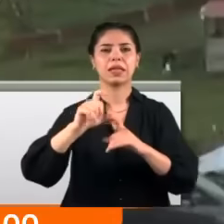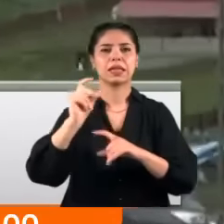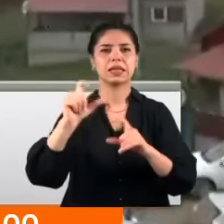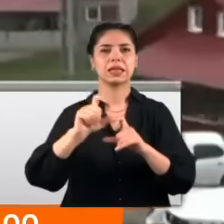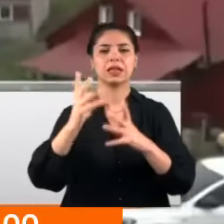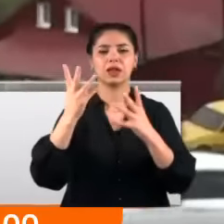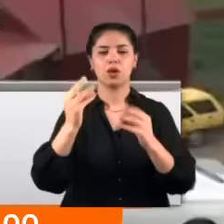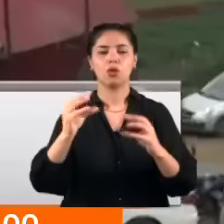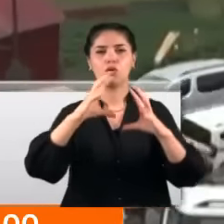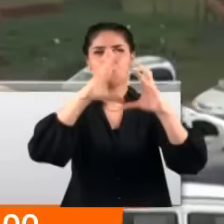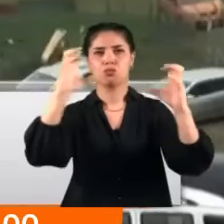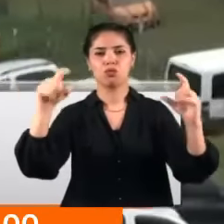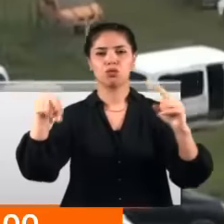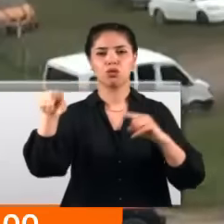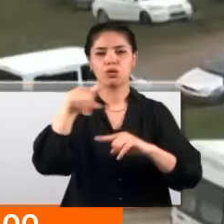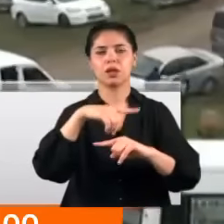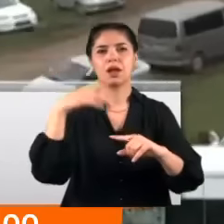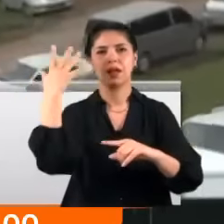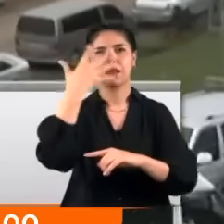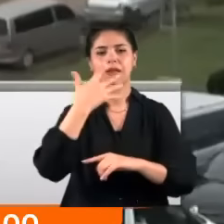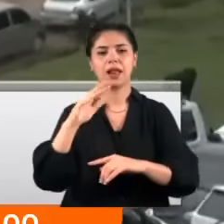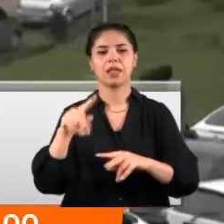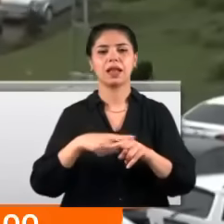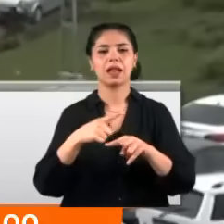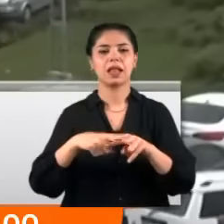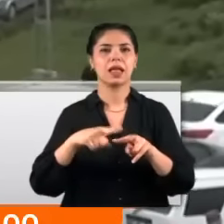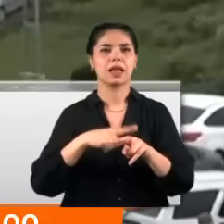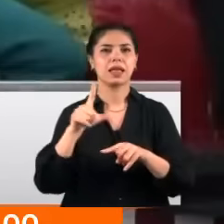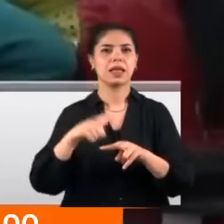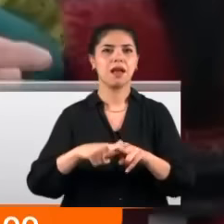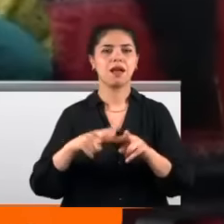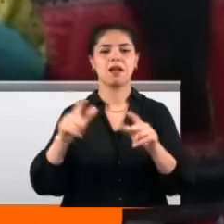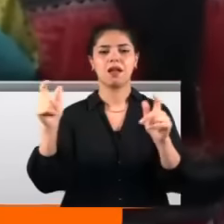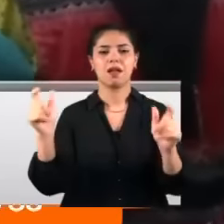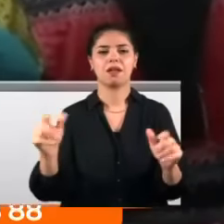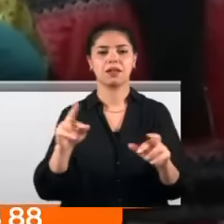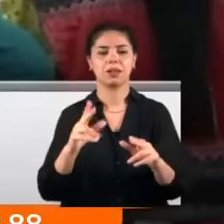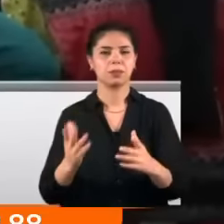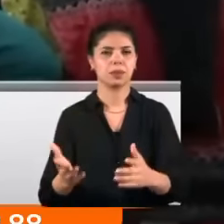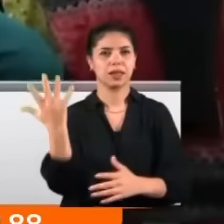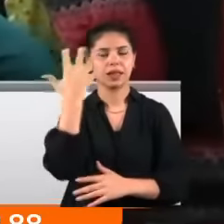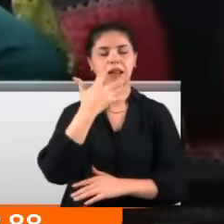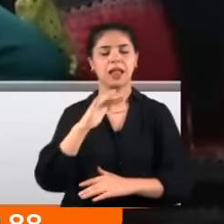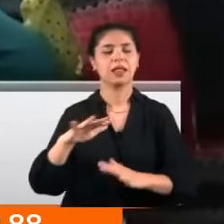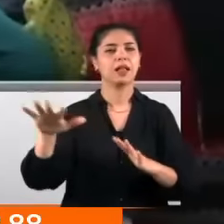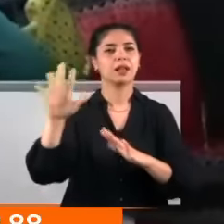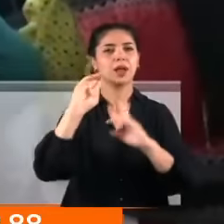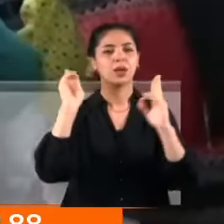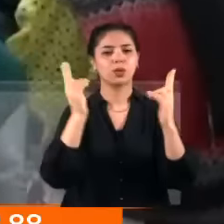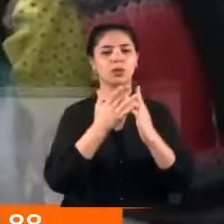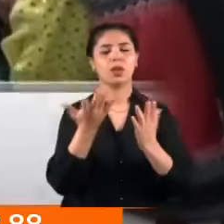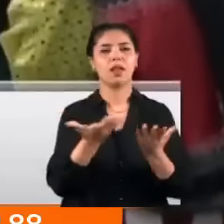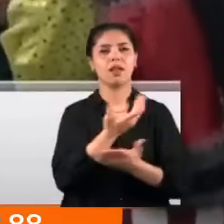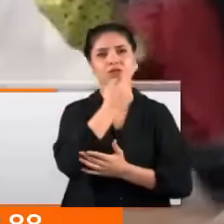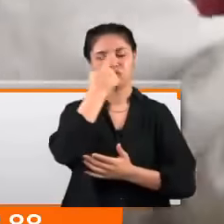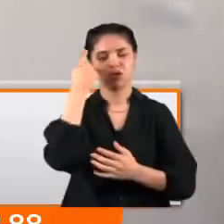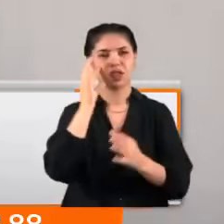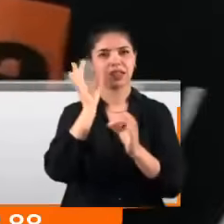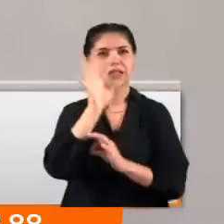olmadığı, bulutlarla dans eden Karadeniz yaylalarının gün ısısı gibi. Karadenizler dünyanın herhalde en şanslı